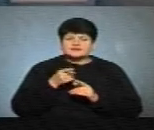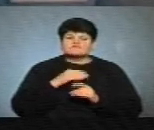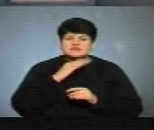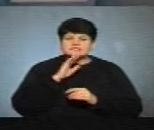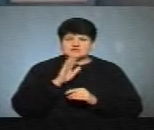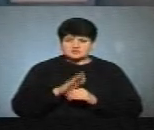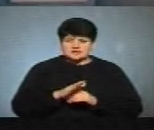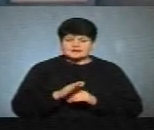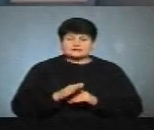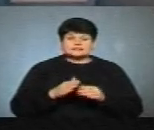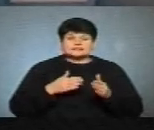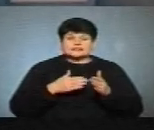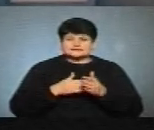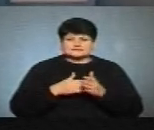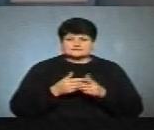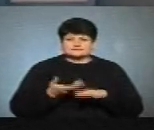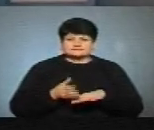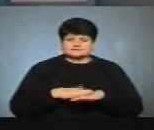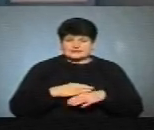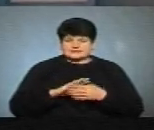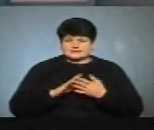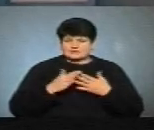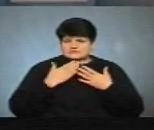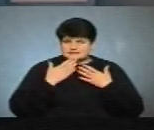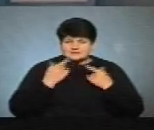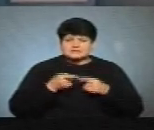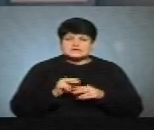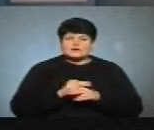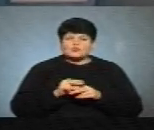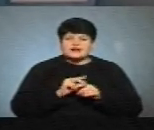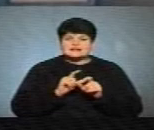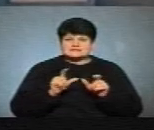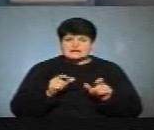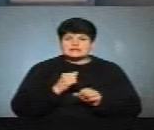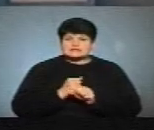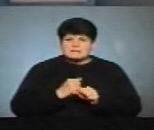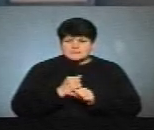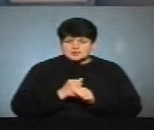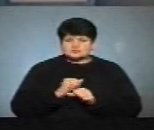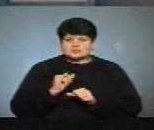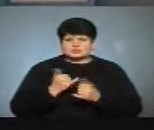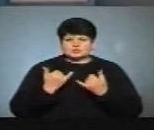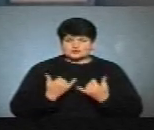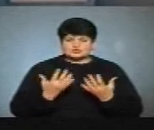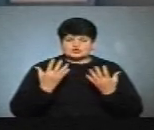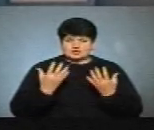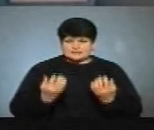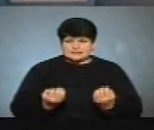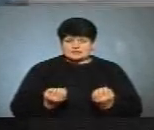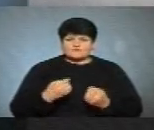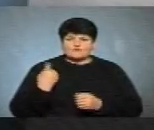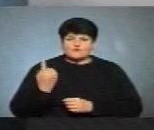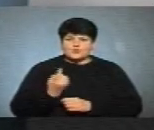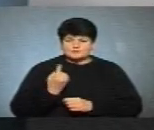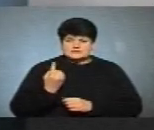вистачає. Критичної такої ситуації немає, і крім того, ці лікувальні заклади працюють. І на сьогоднішній день в